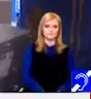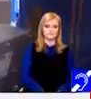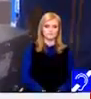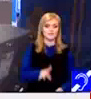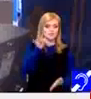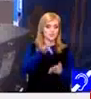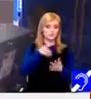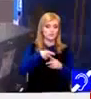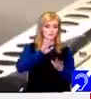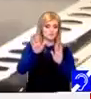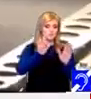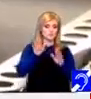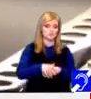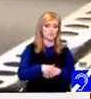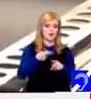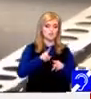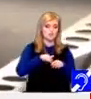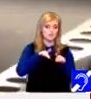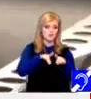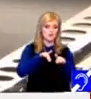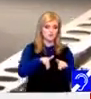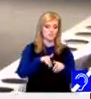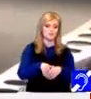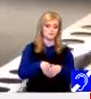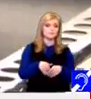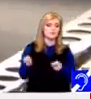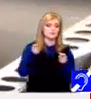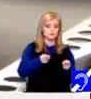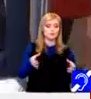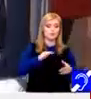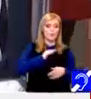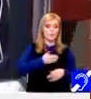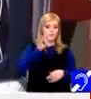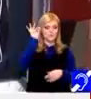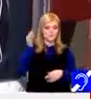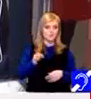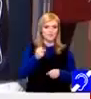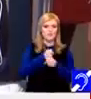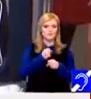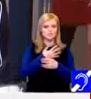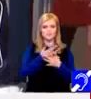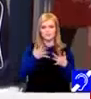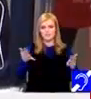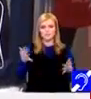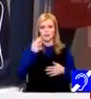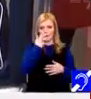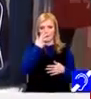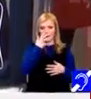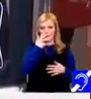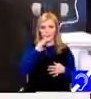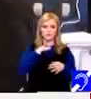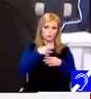În centrul expoziției, această mașină de brodat adusă de o companie germană realizează tot felul de modele colorate în